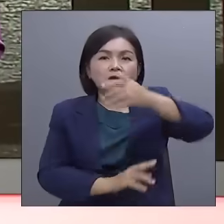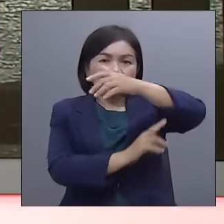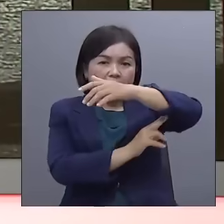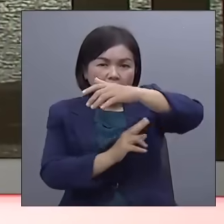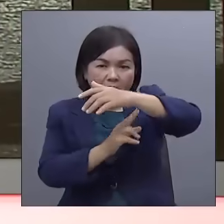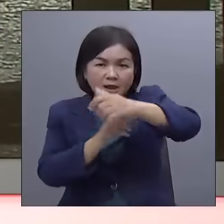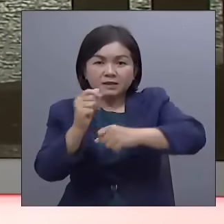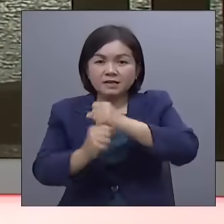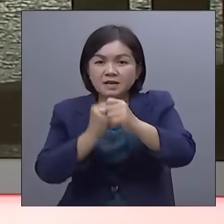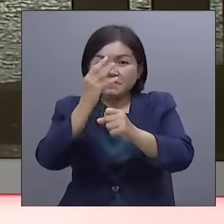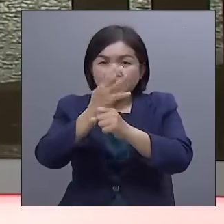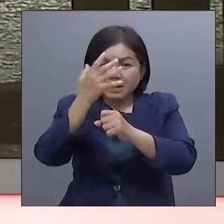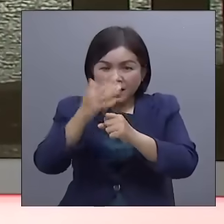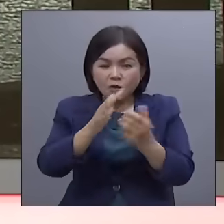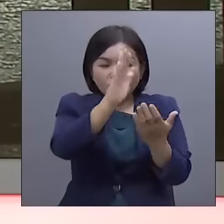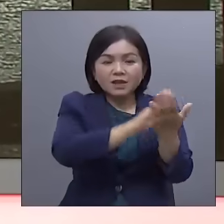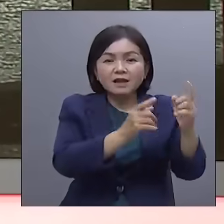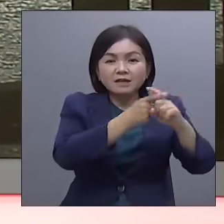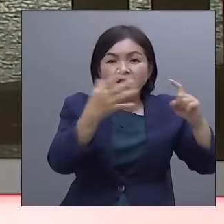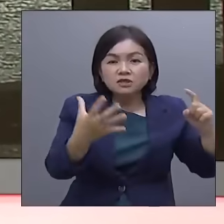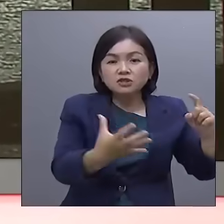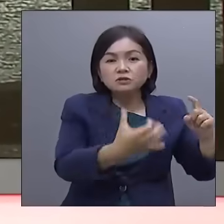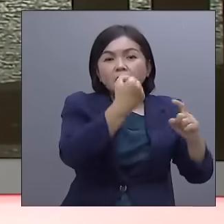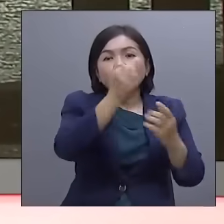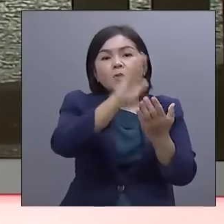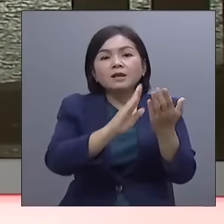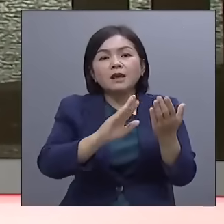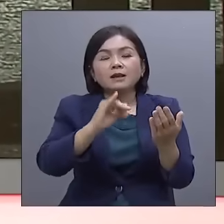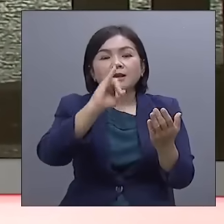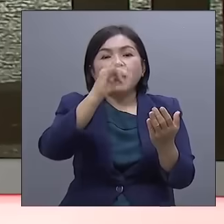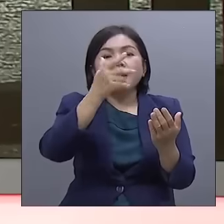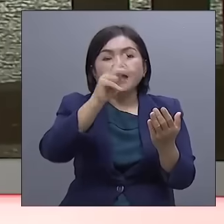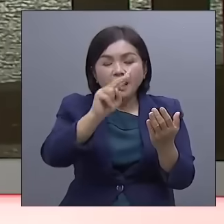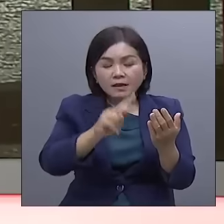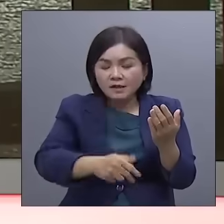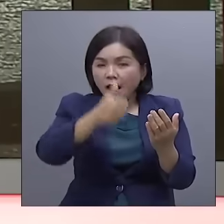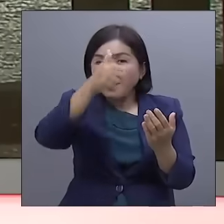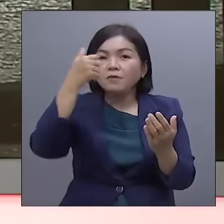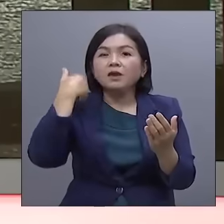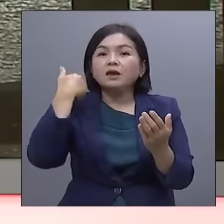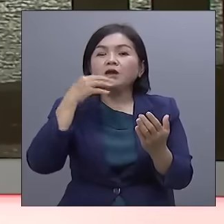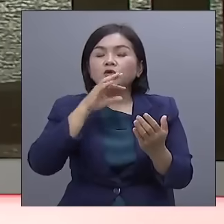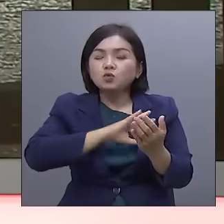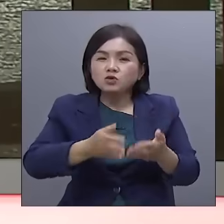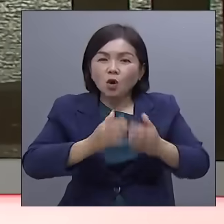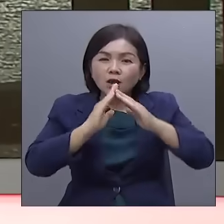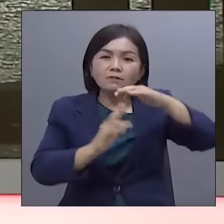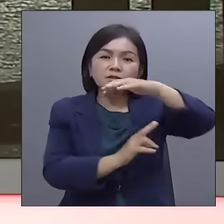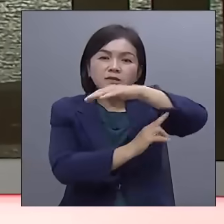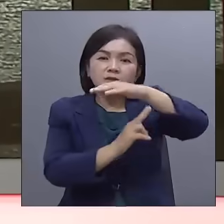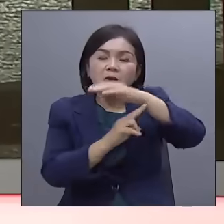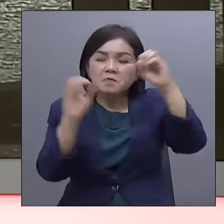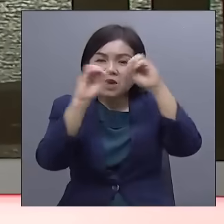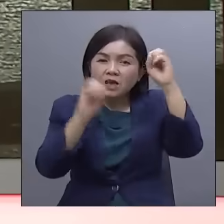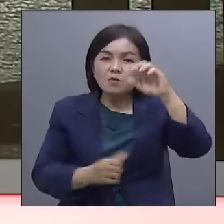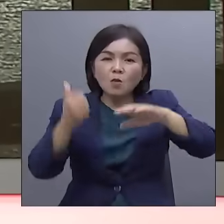4ปีหลังรัสเซียผนวกรวมใครเมียนะคะและถือเป็นความภาคภูมิใจของวาลาดิเมียร์ปูตินค่ะเพราะว่าเขามองว่าไม่เคยมีผู้นำ